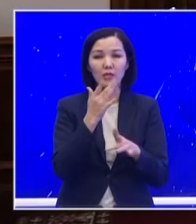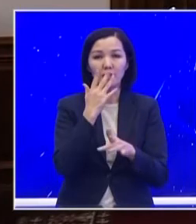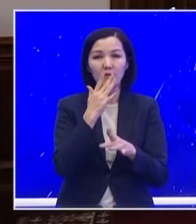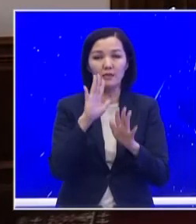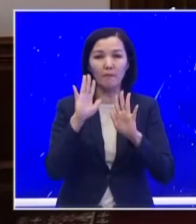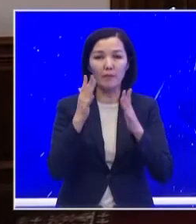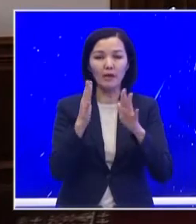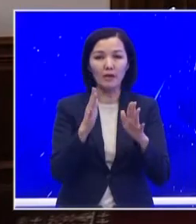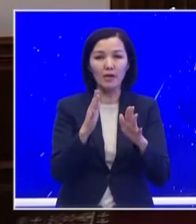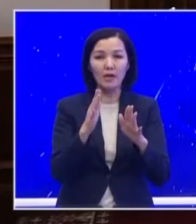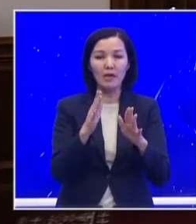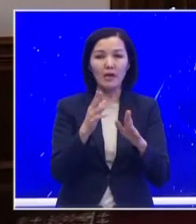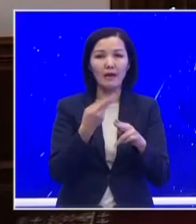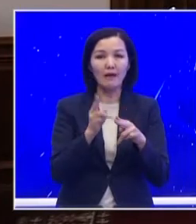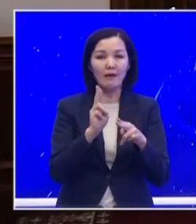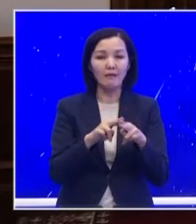парков. Это,